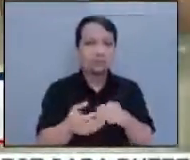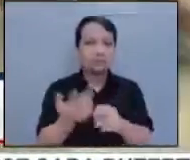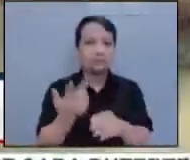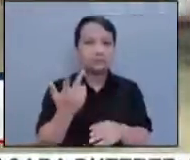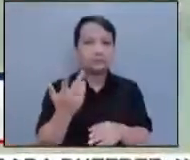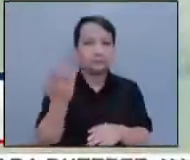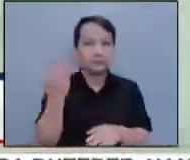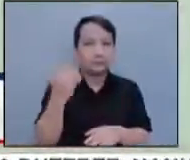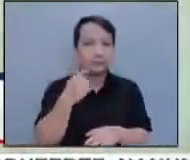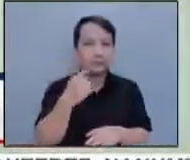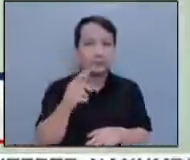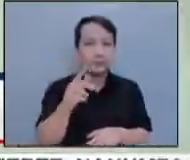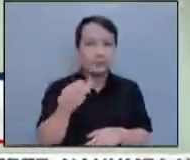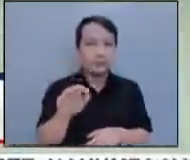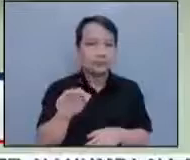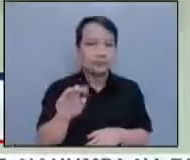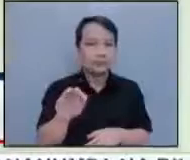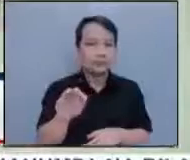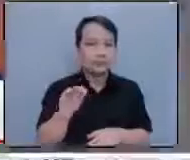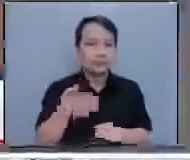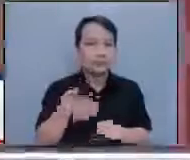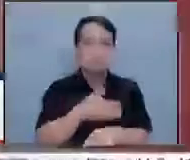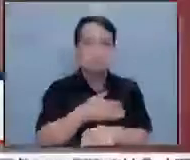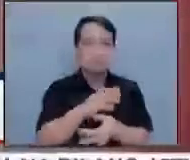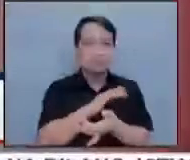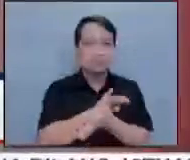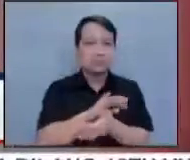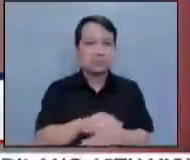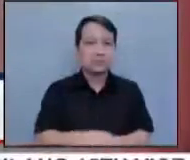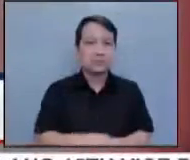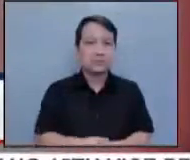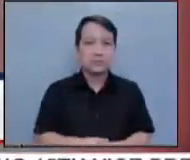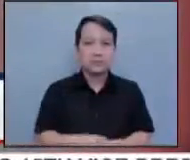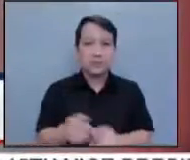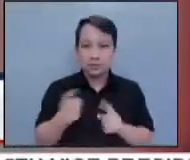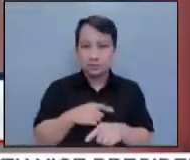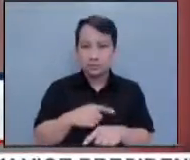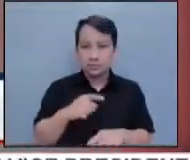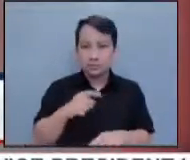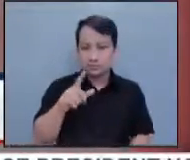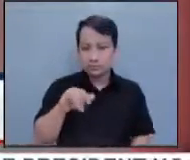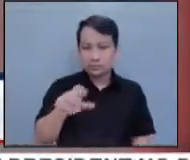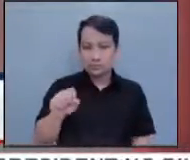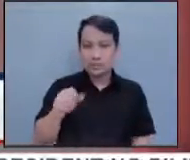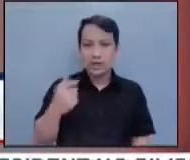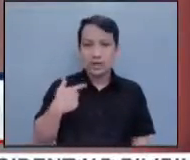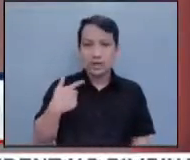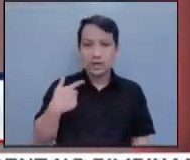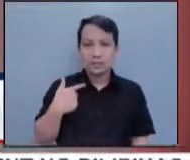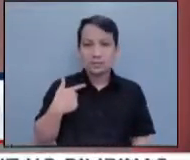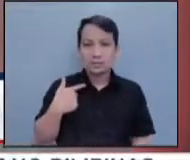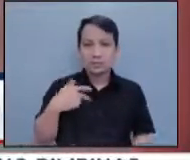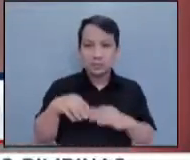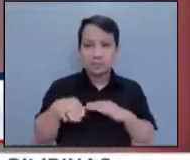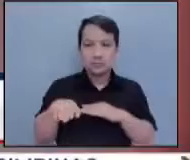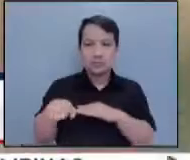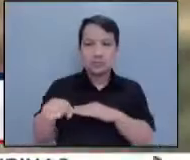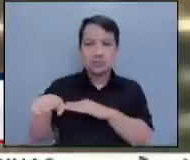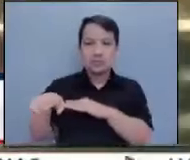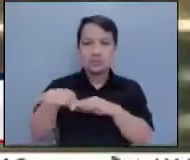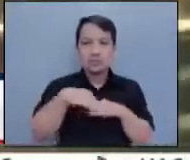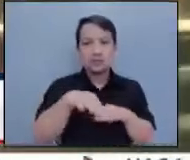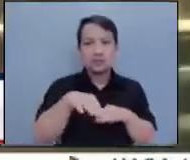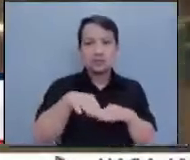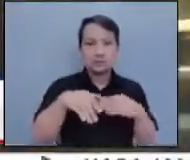taumpang 2019 o bago pumutok ang pandemya. Mula sa Liwasang Bonifacio, nagkaroon sila ng parada o yung tinatawag nilang push